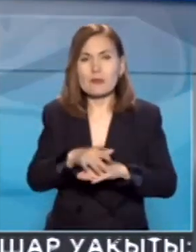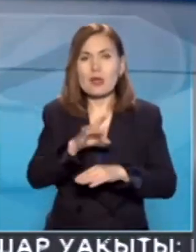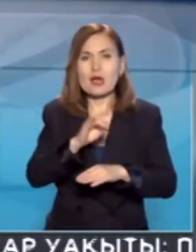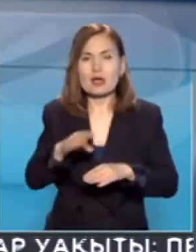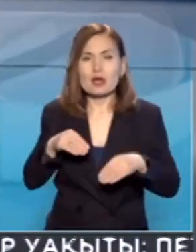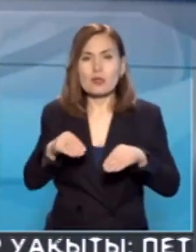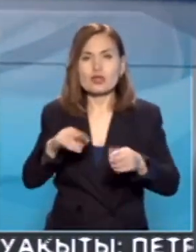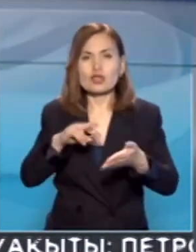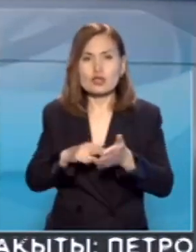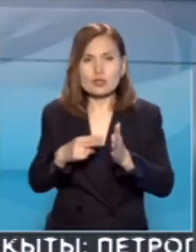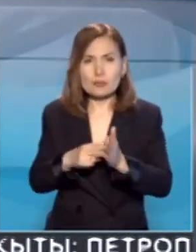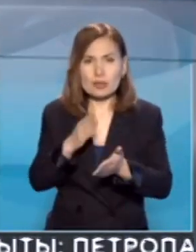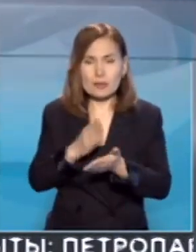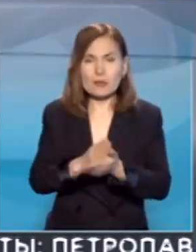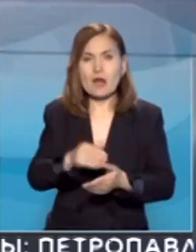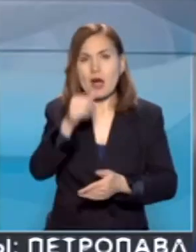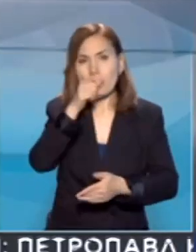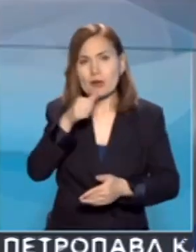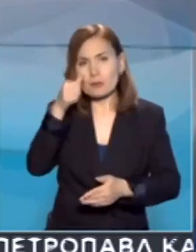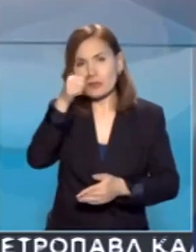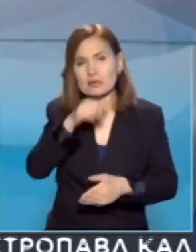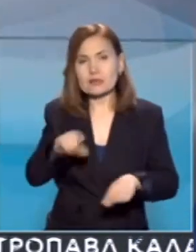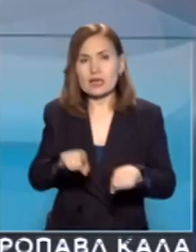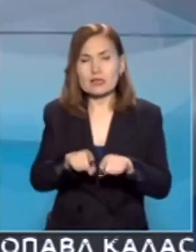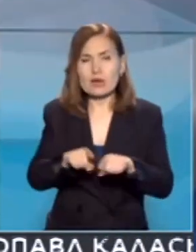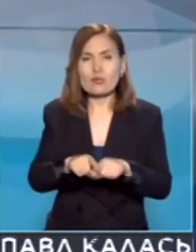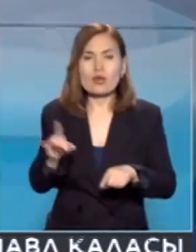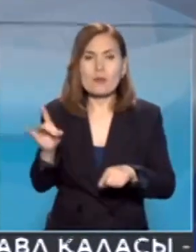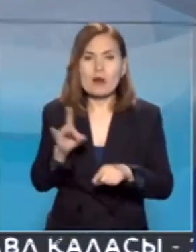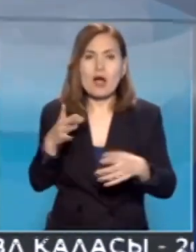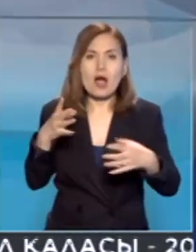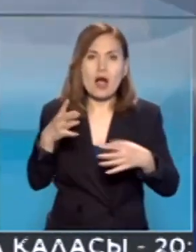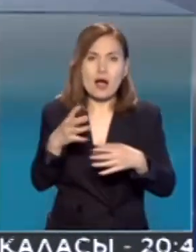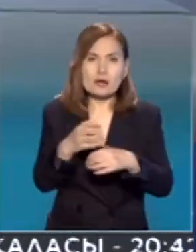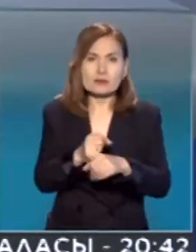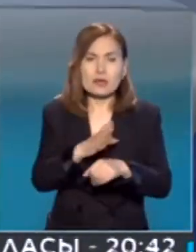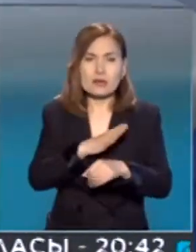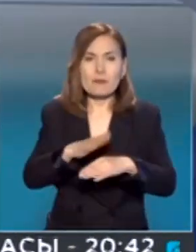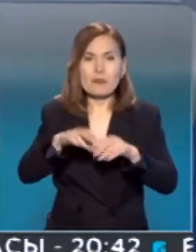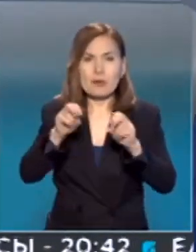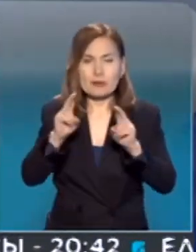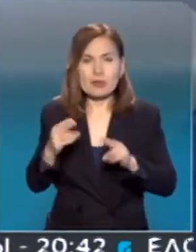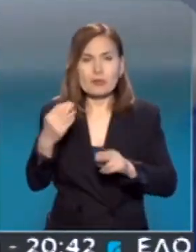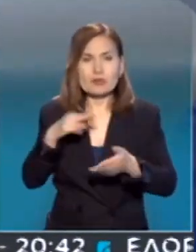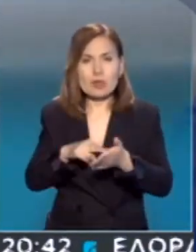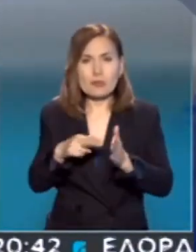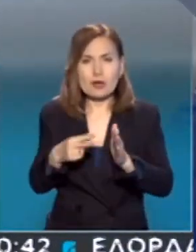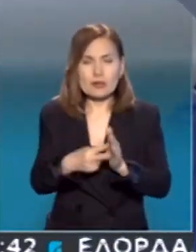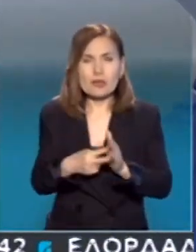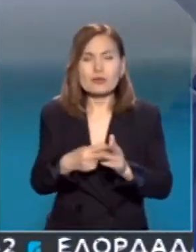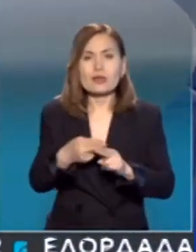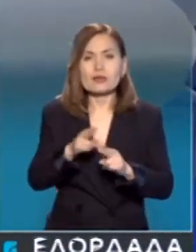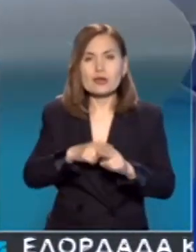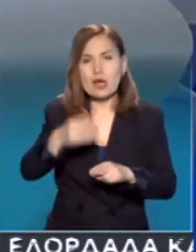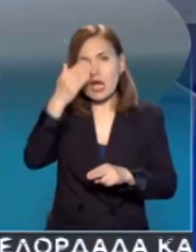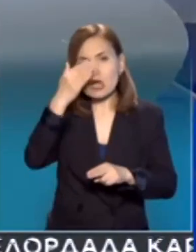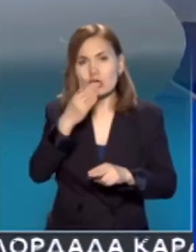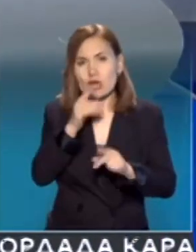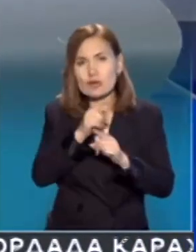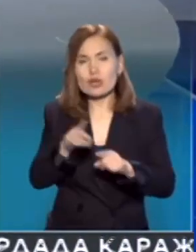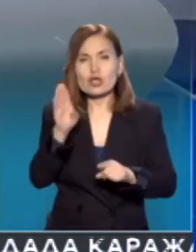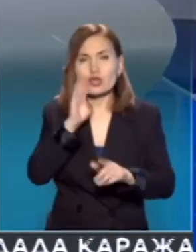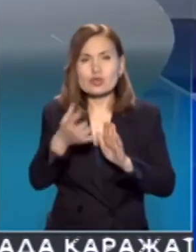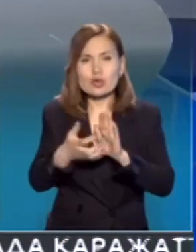дақылын егуді жоспарлап отыр. Алайда былтырғы жылмен салыстырғанда көлемі біршама азайған. Мамандар болжам бойынша жазғы маусымда